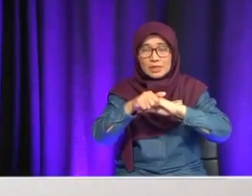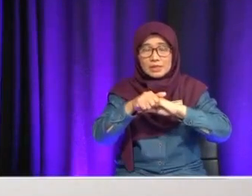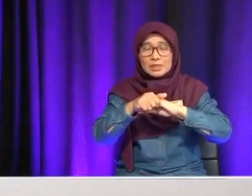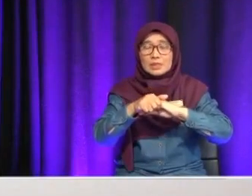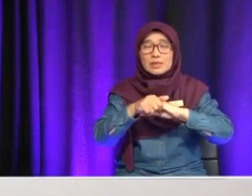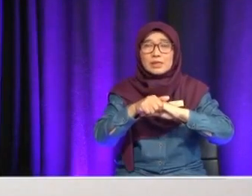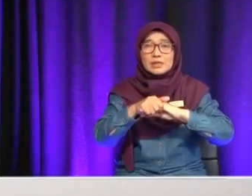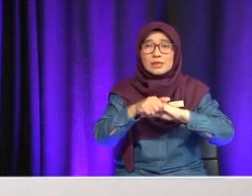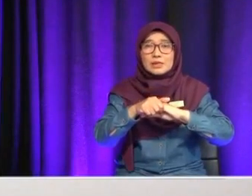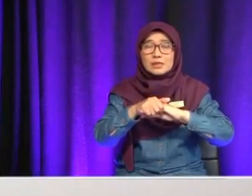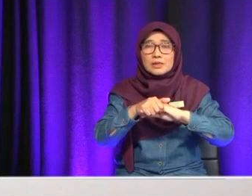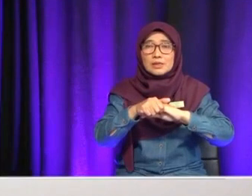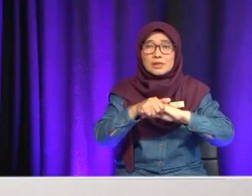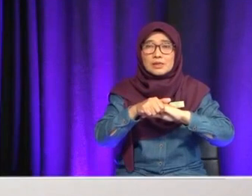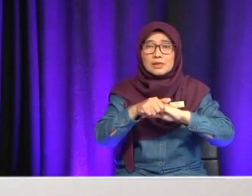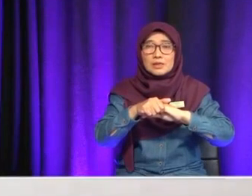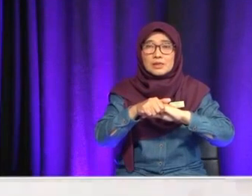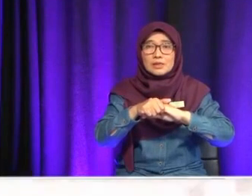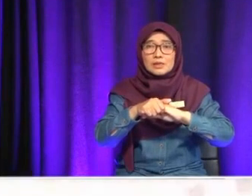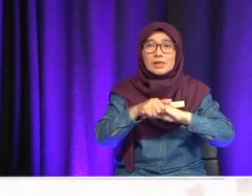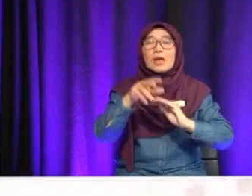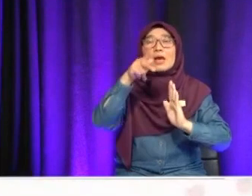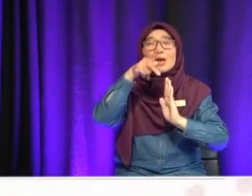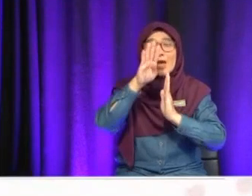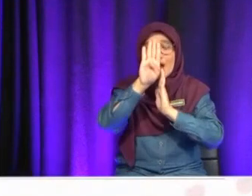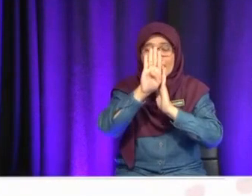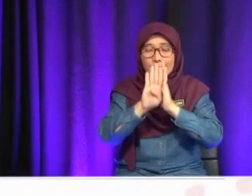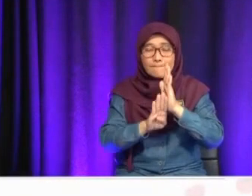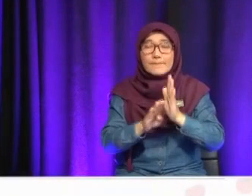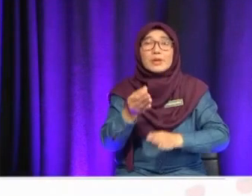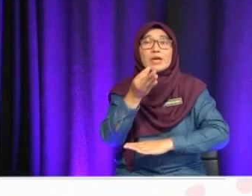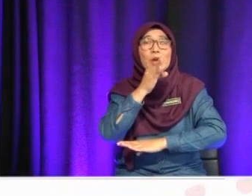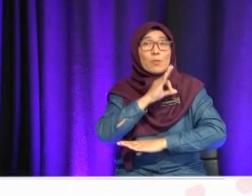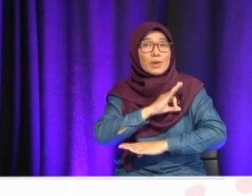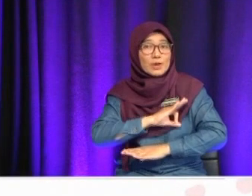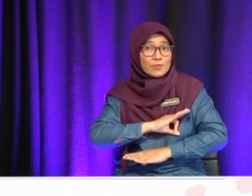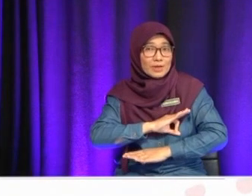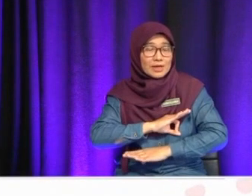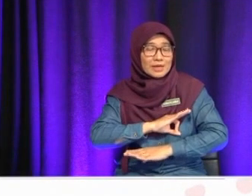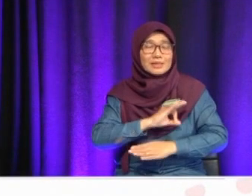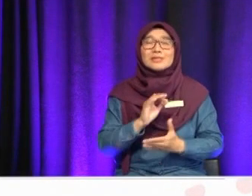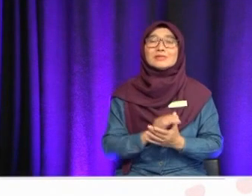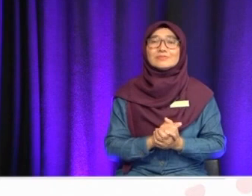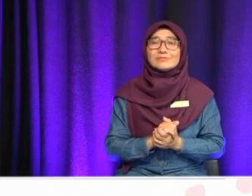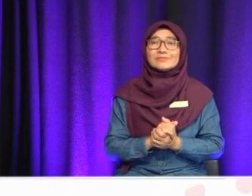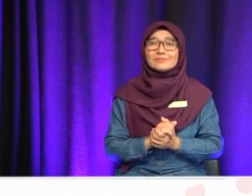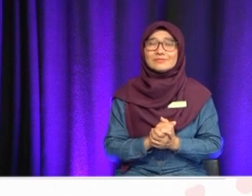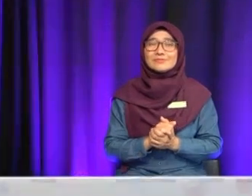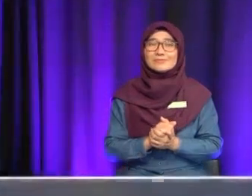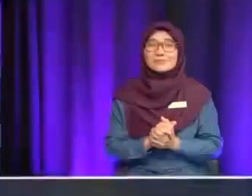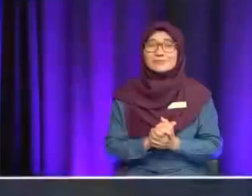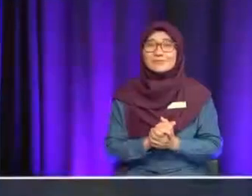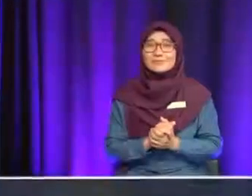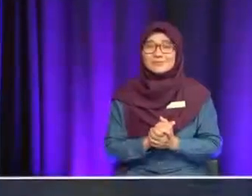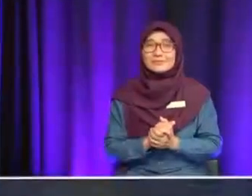pertukaran betul. Yang kedua adalah bermanfaat. Ya, betul. Jadi kita berikan ganjaran untuk Akil.